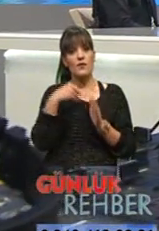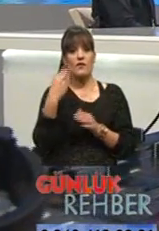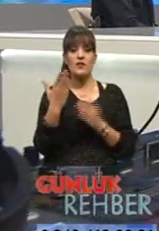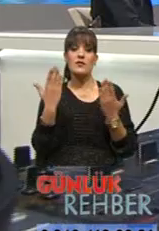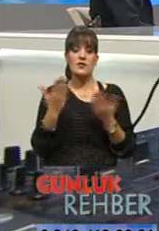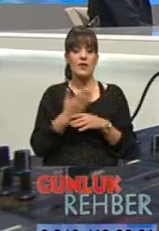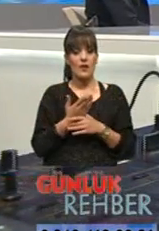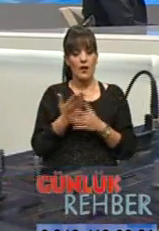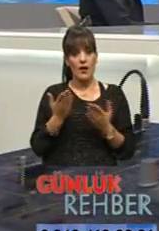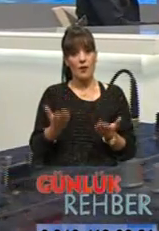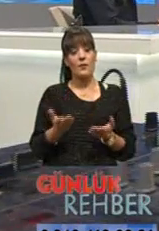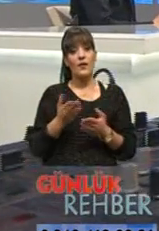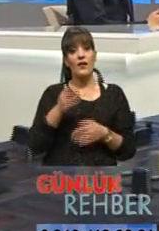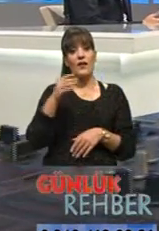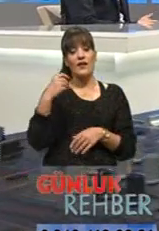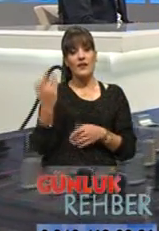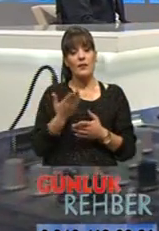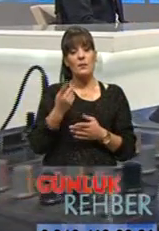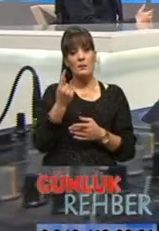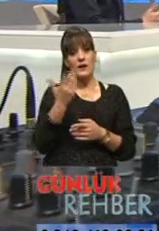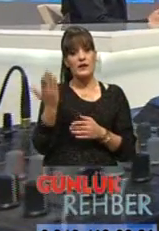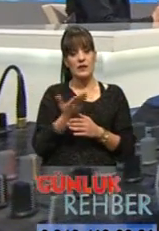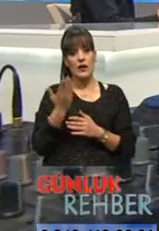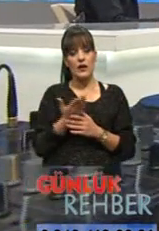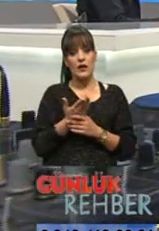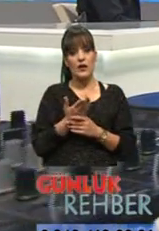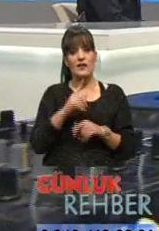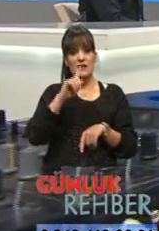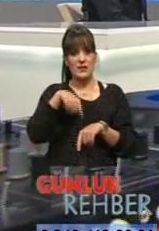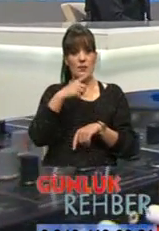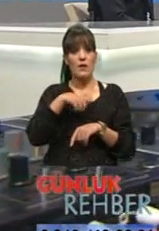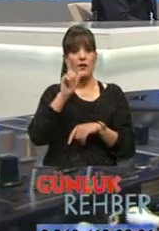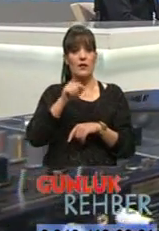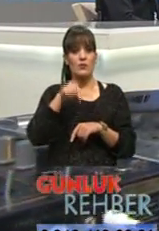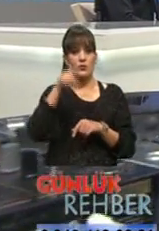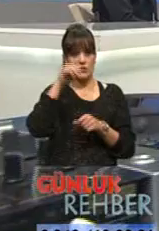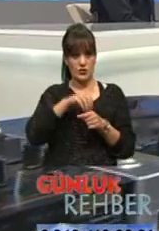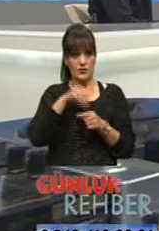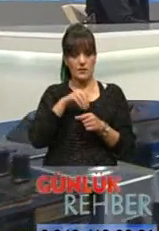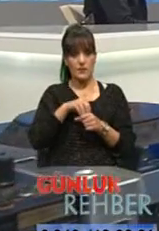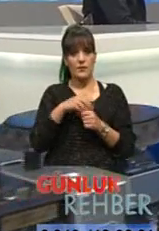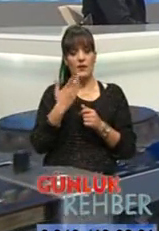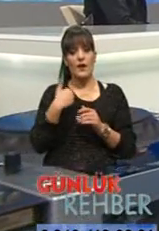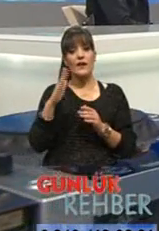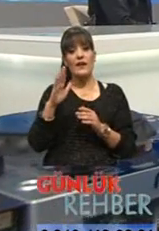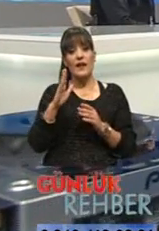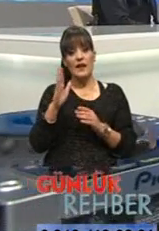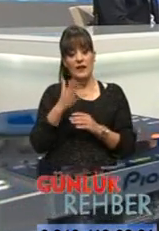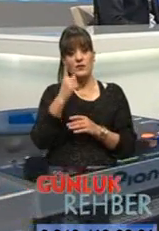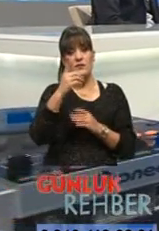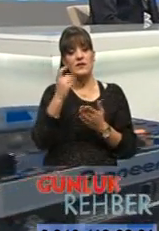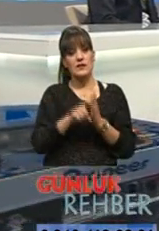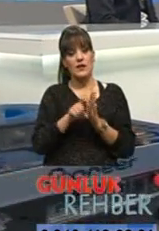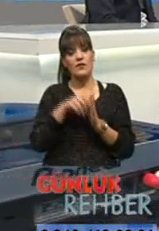vereceğiz inşallah ama tabii biraz daha zaman gerekiyor bunun için. Yani geçerli bir sertifika